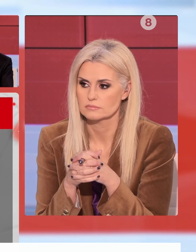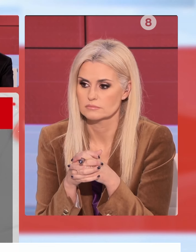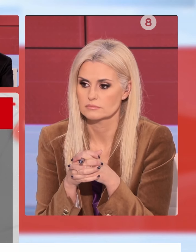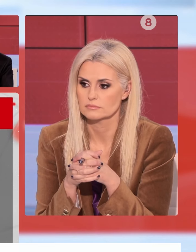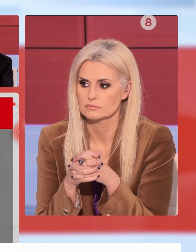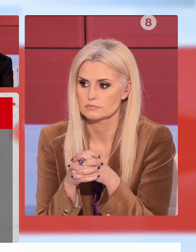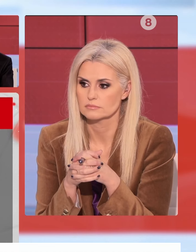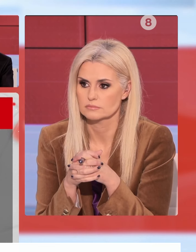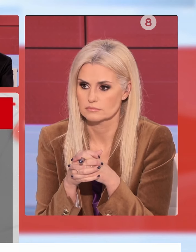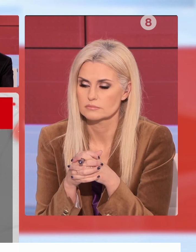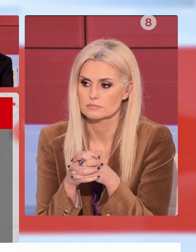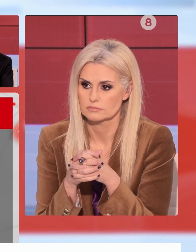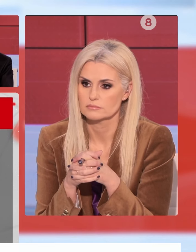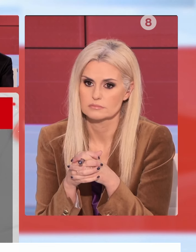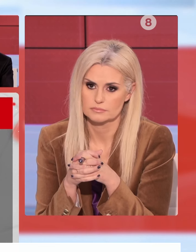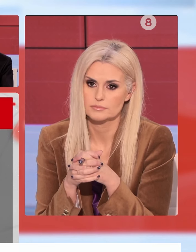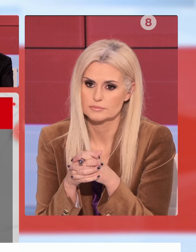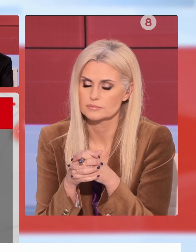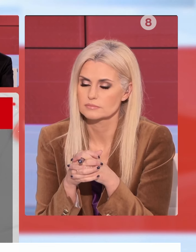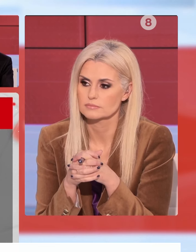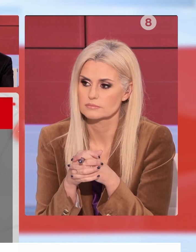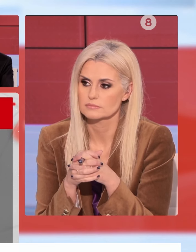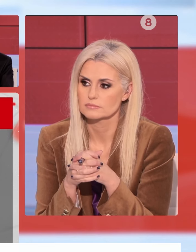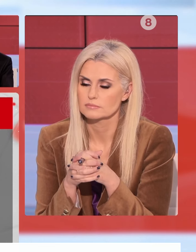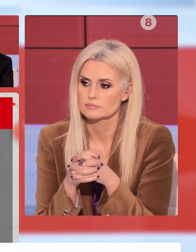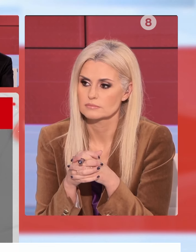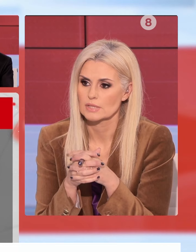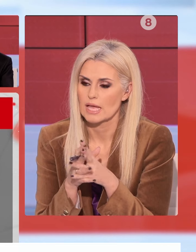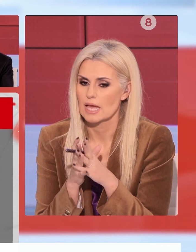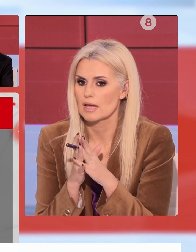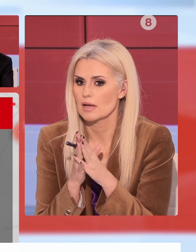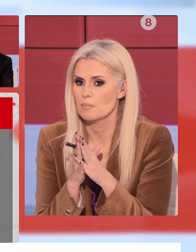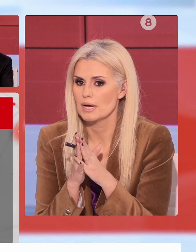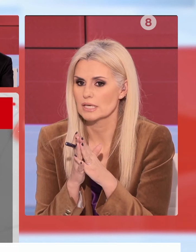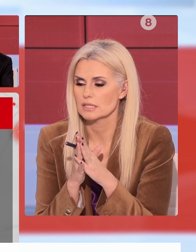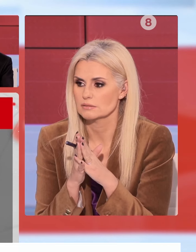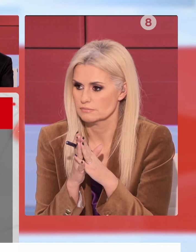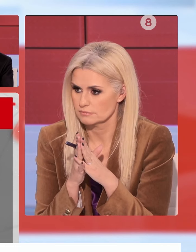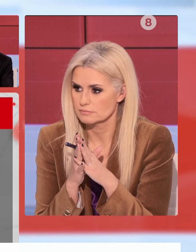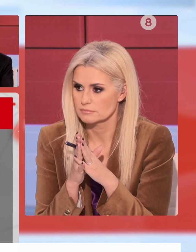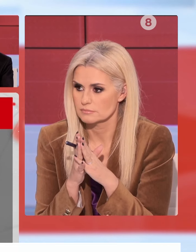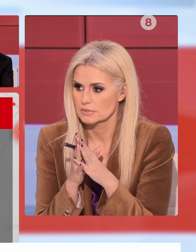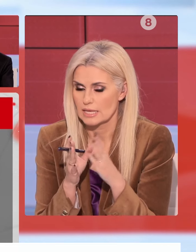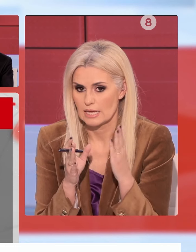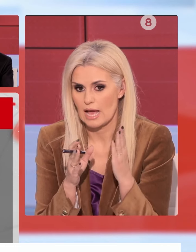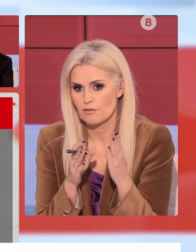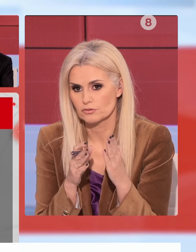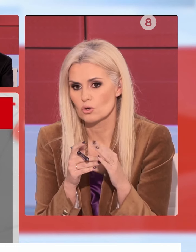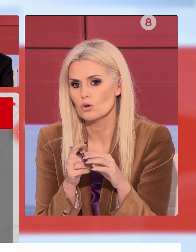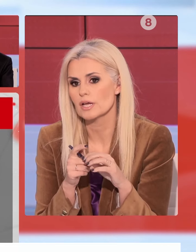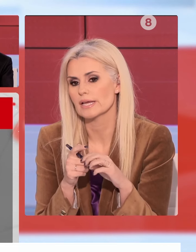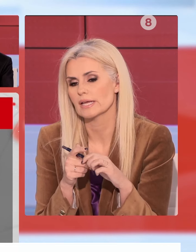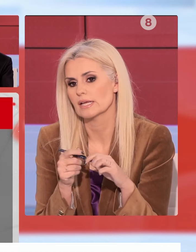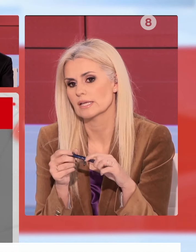επαφές σήμερα, το οποίο και αυτό δείχνει το στίγμα τέλος πάντων ότι στην πραγματικότητα φαίνεται να είναι αυτή.